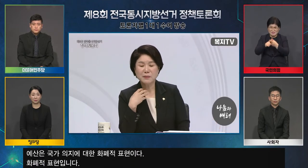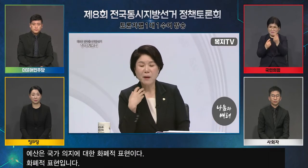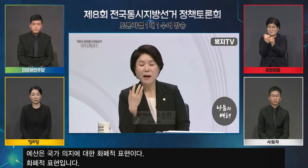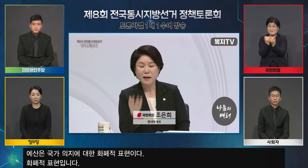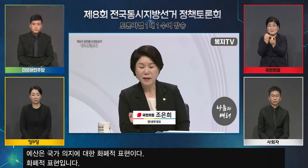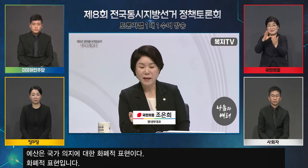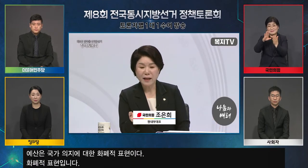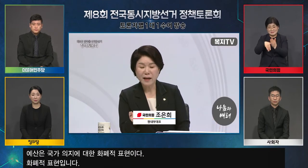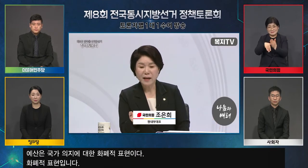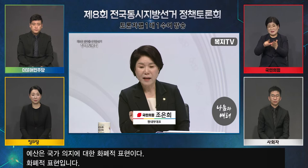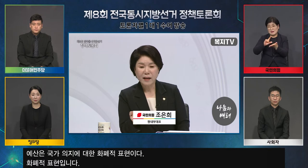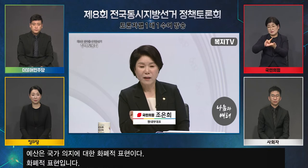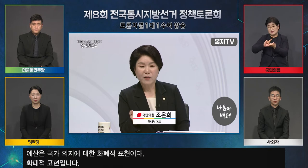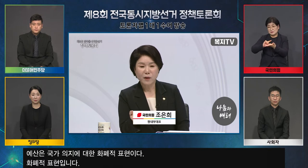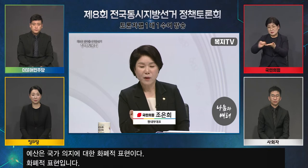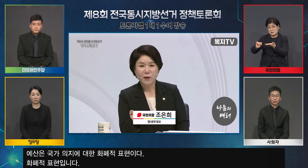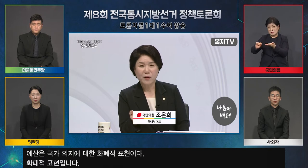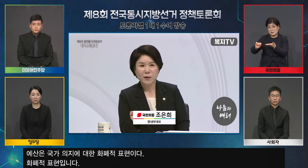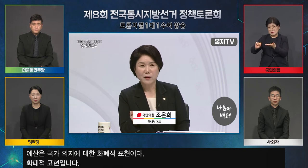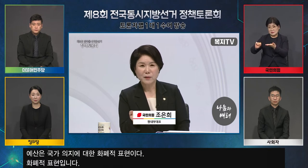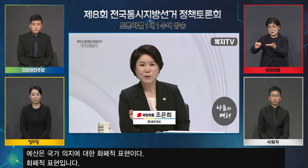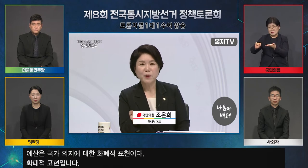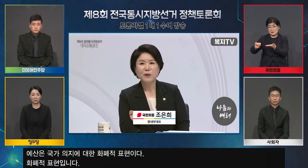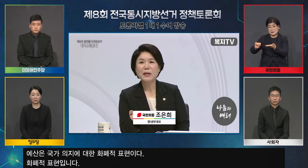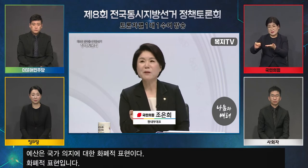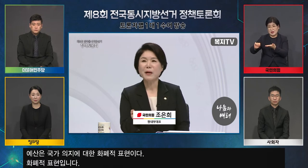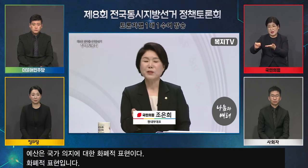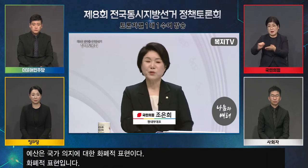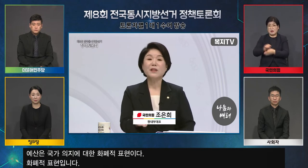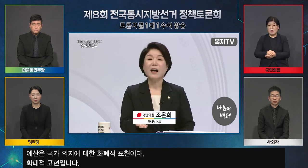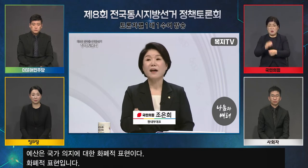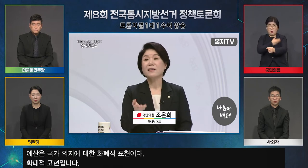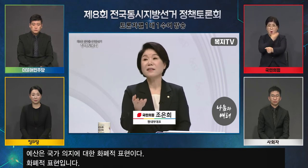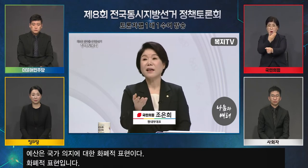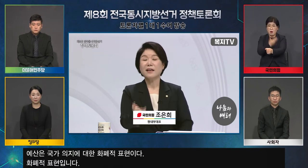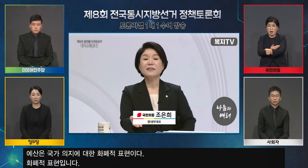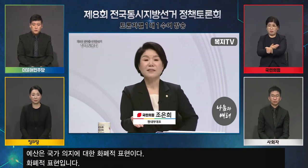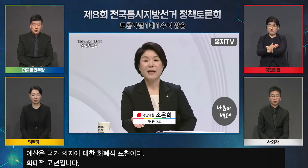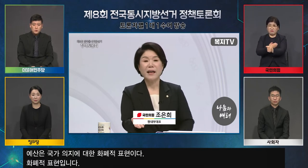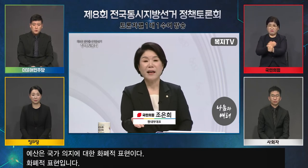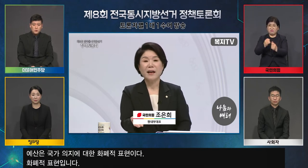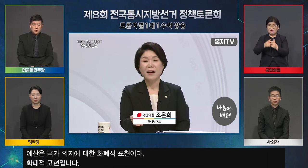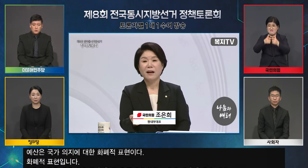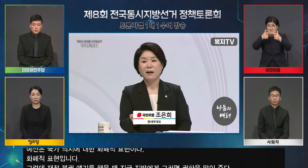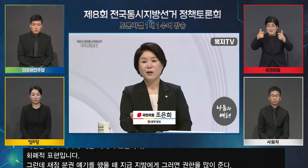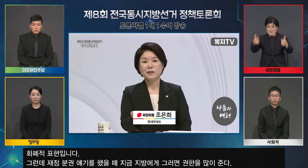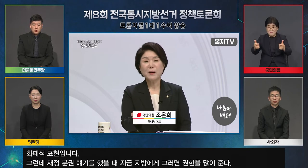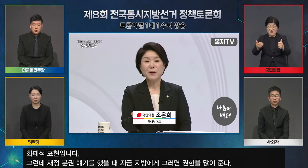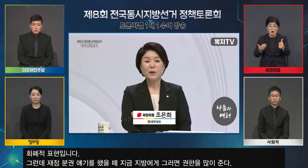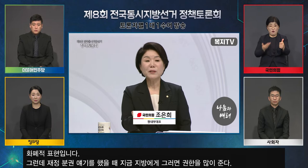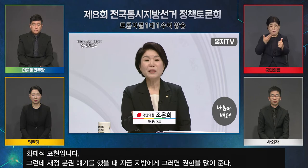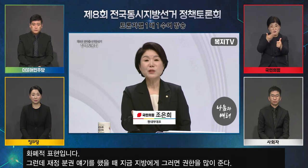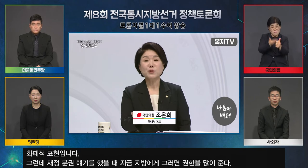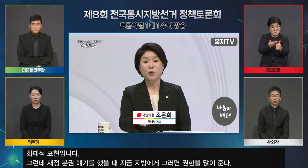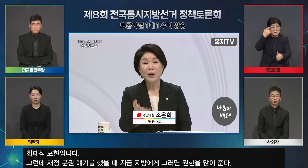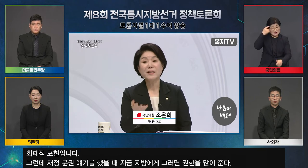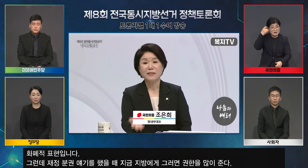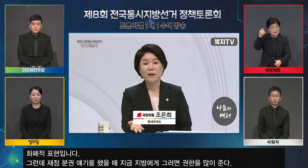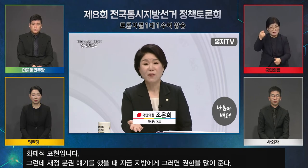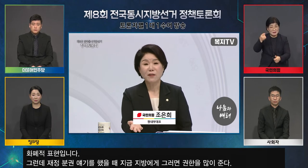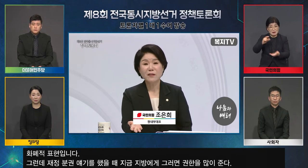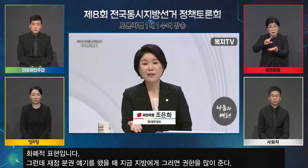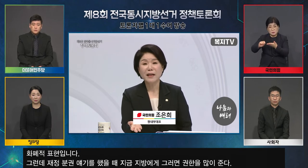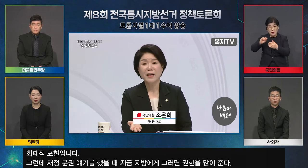지금 지방에게 그러면 권한을 많이 준다 이렇게 했을 때 지방에게 권한을